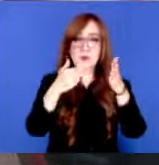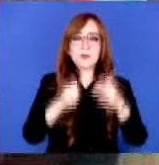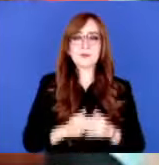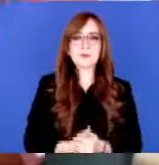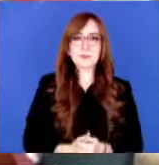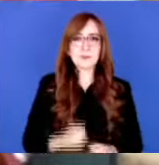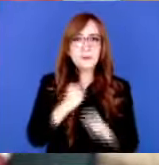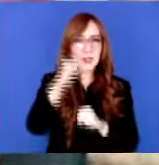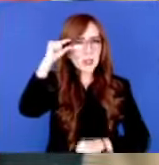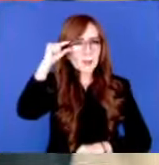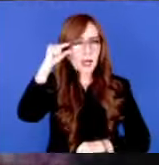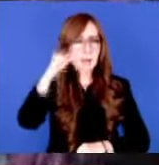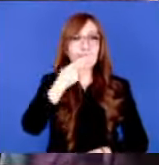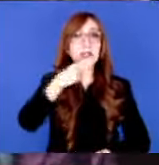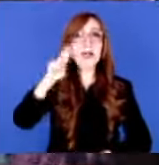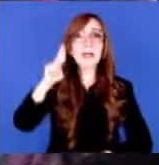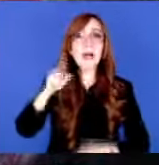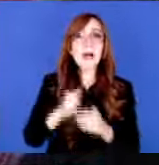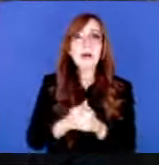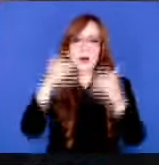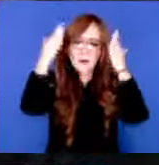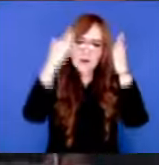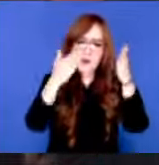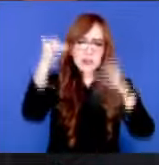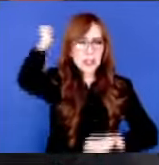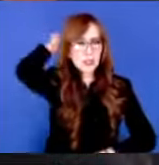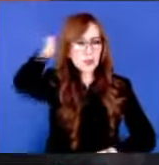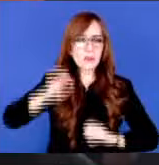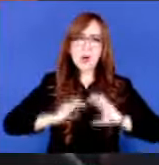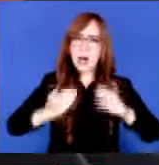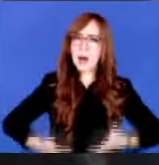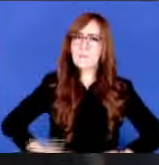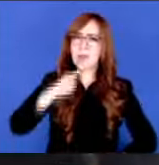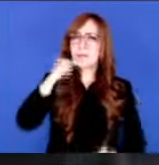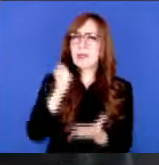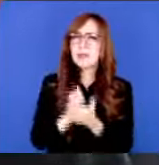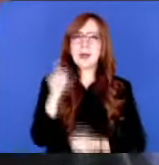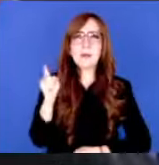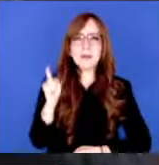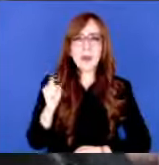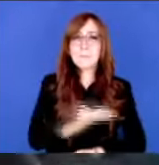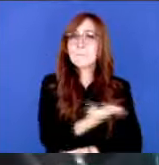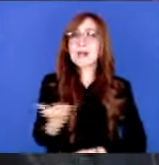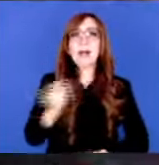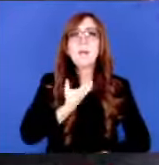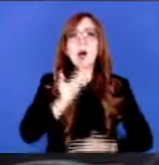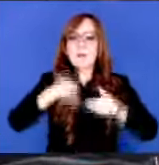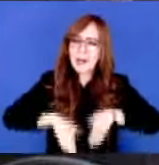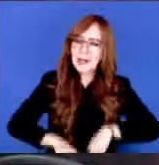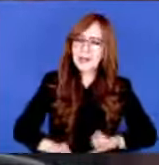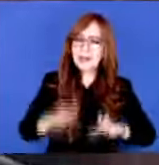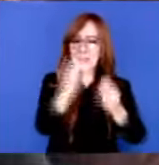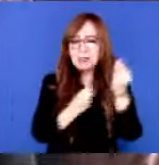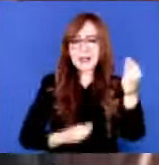Gibran yakin memberikan perhatian kepada ibu hamil penting karena mereka akan melahirkan generasi emas Indonesia.